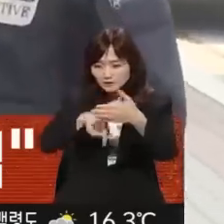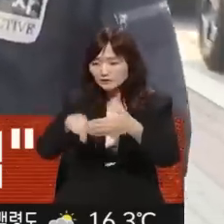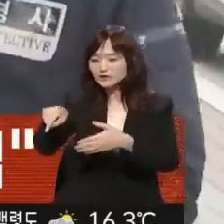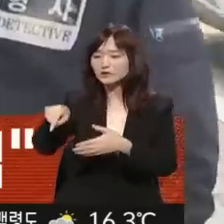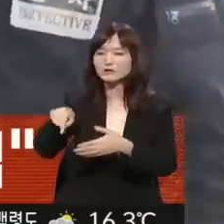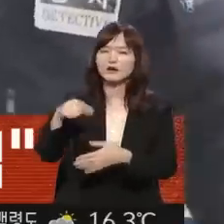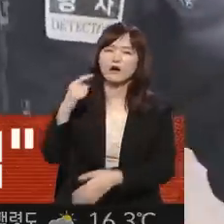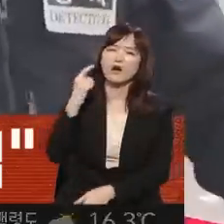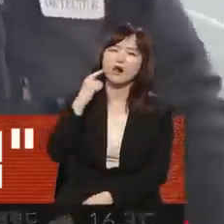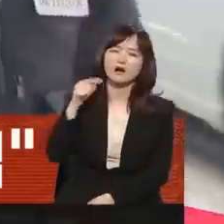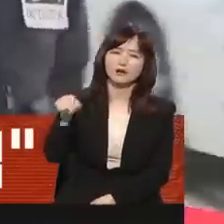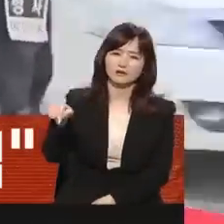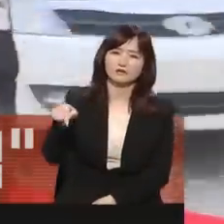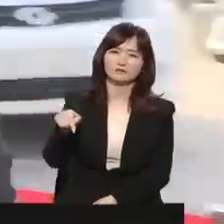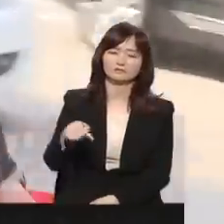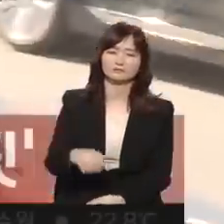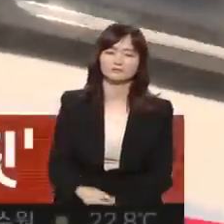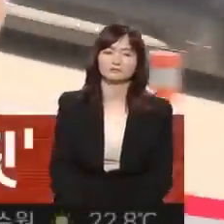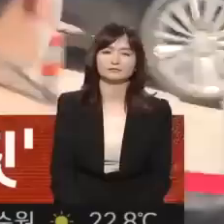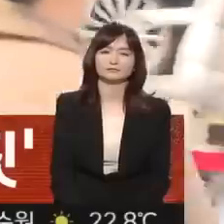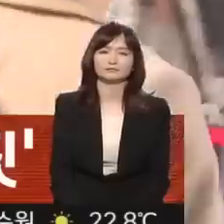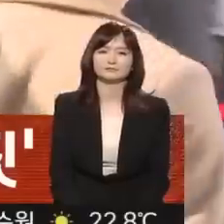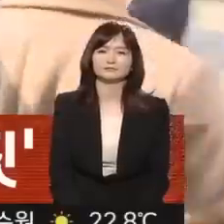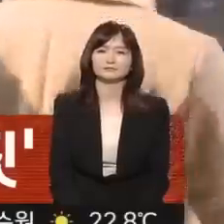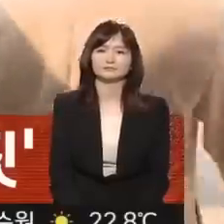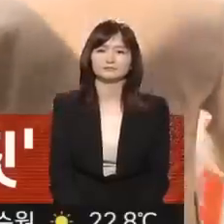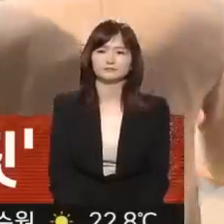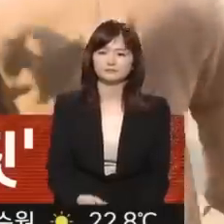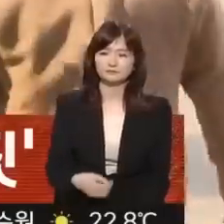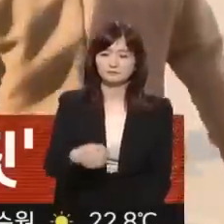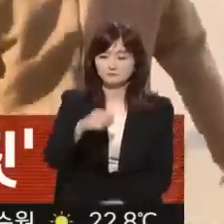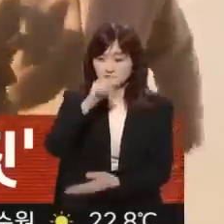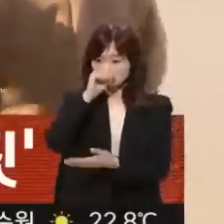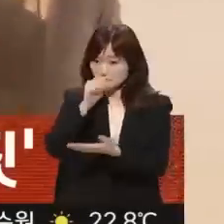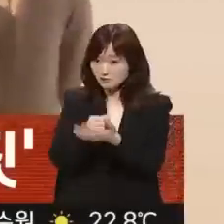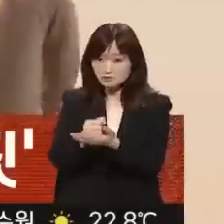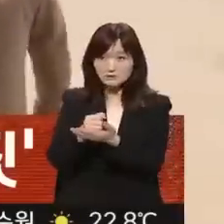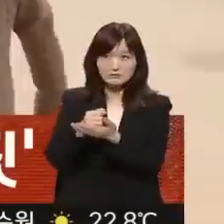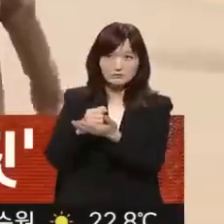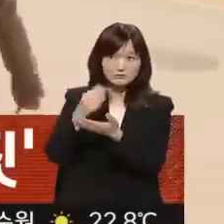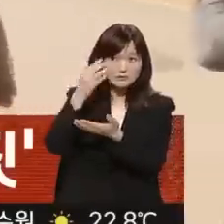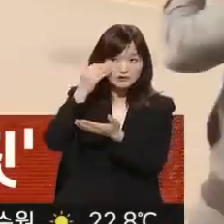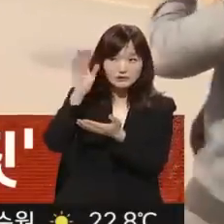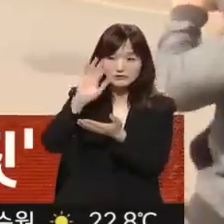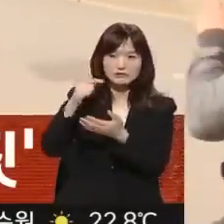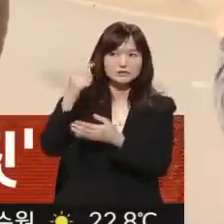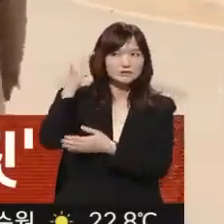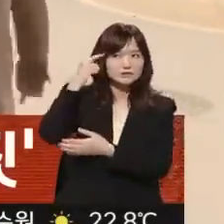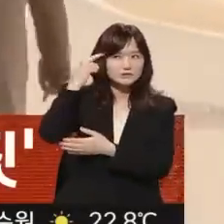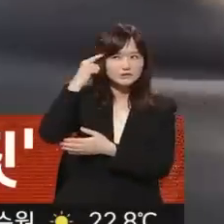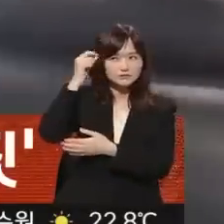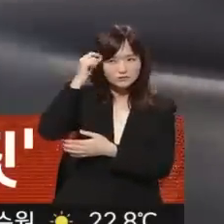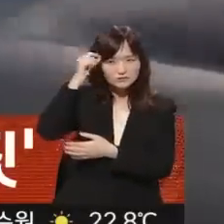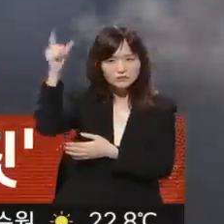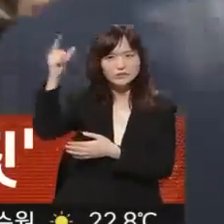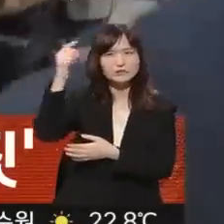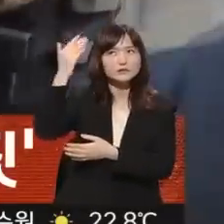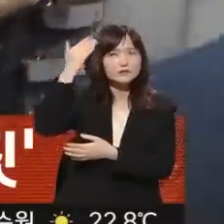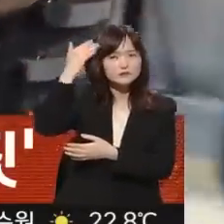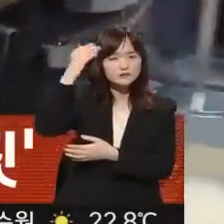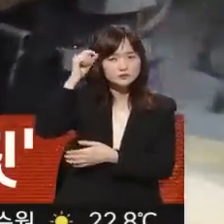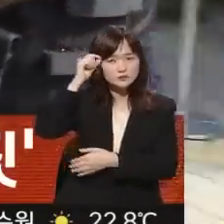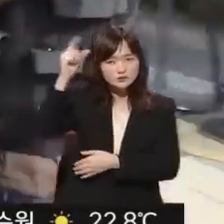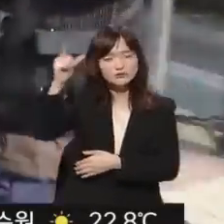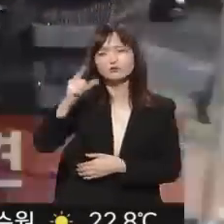거짓말이다라고 지금 결과가 나왔어요 이상이 없을뿐만 아니라이 사람은인지 능력이 상당히 뛰어나고 지능도 우수하다